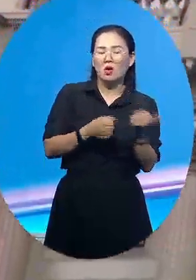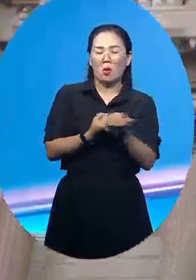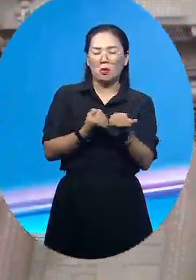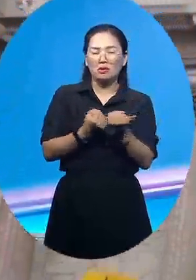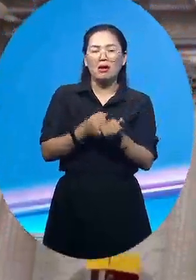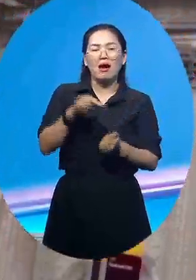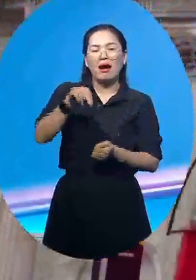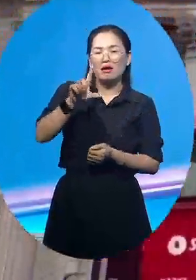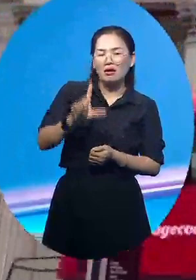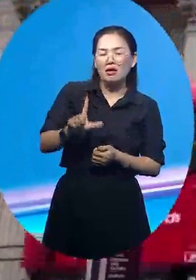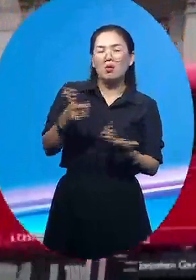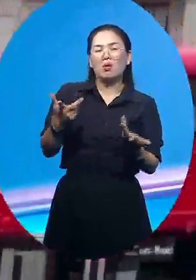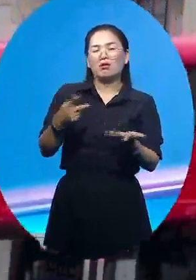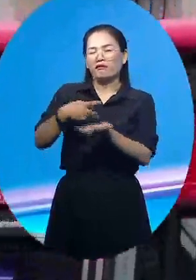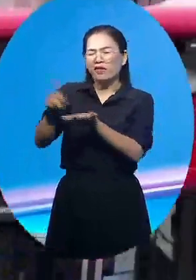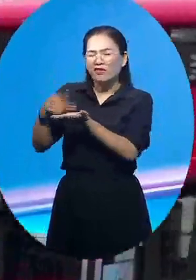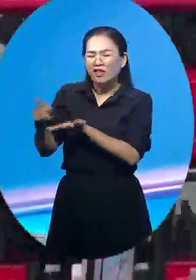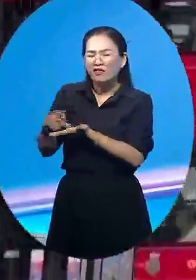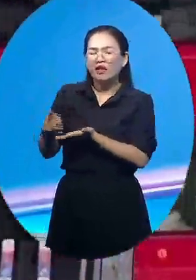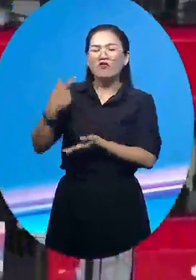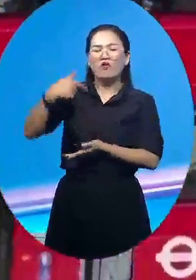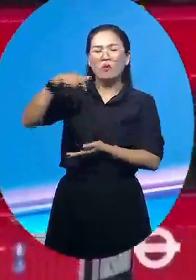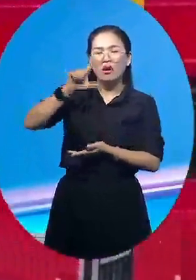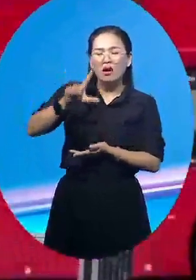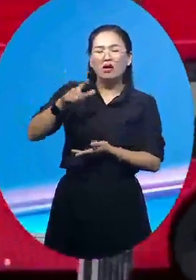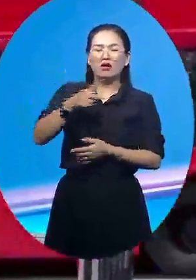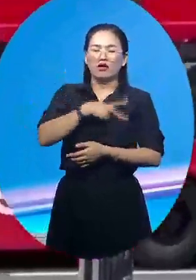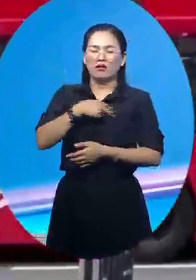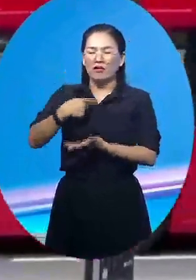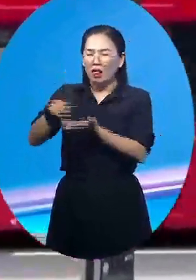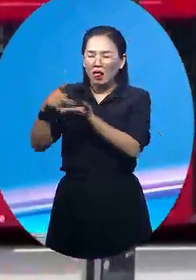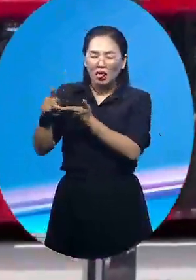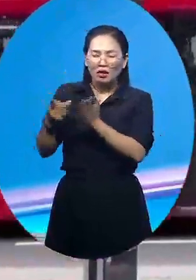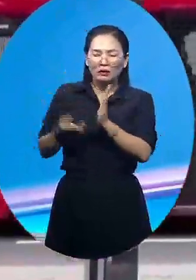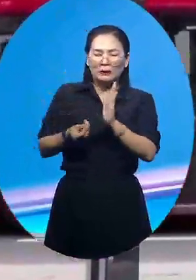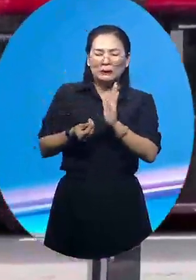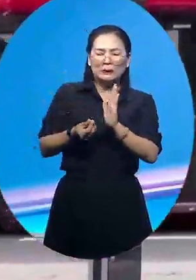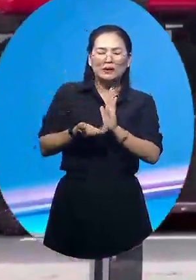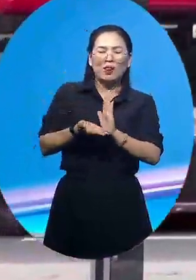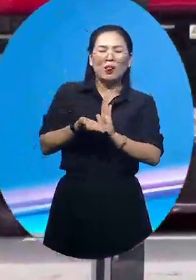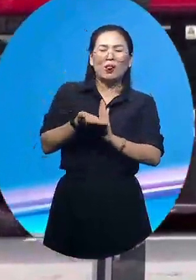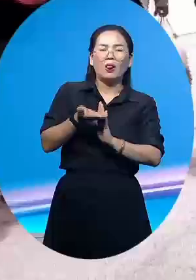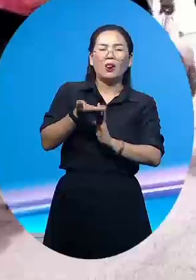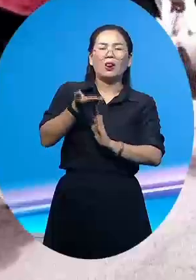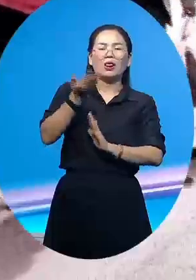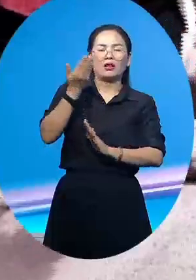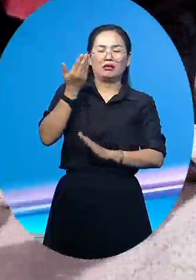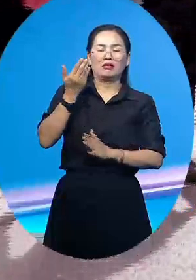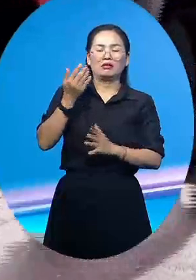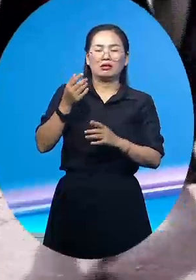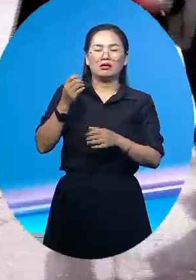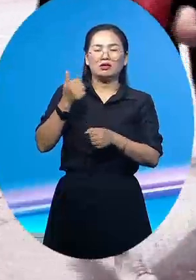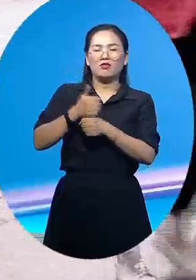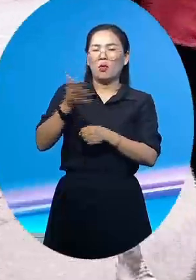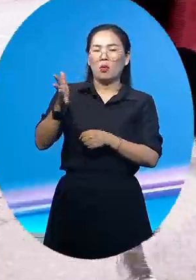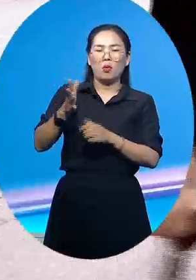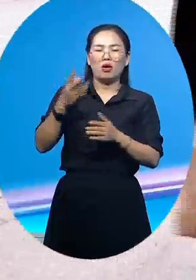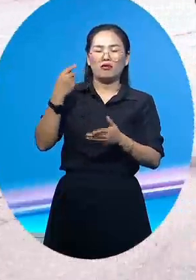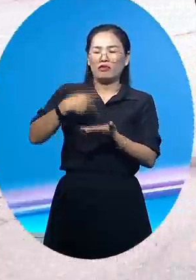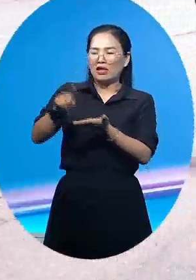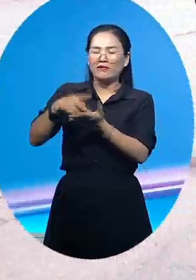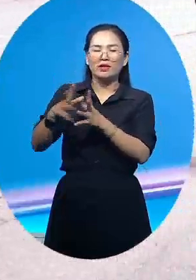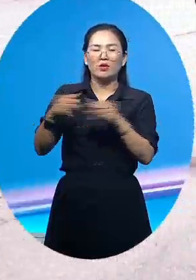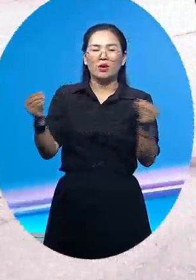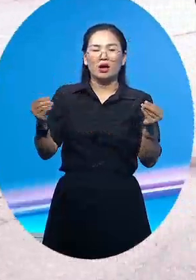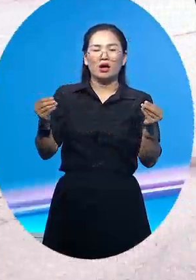sự gia tăng trong các khoản thanh toán phúc lợi và chi phí nhân viên đã đẩy chi tiêu của khu vực công trong tháng 5 lên cao bị ảnh